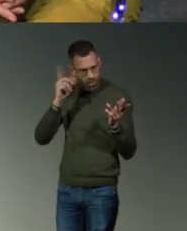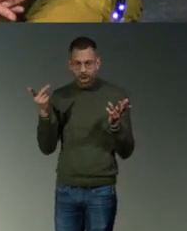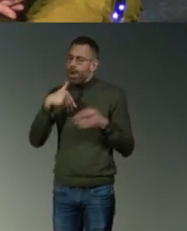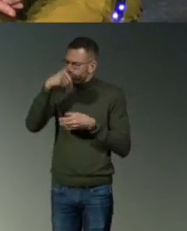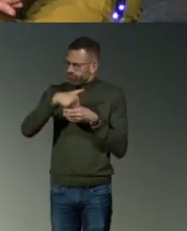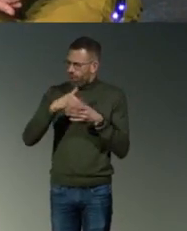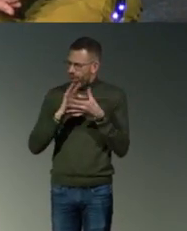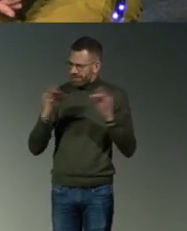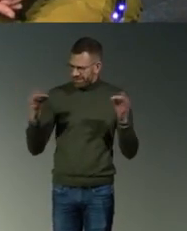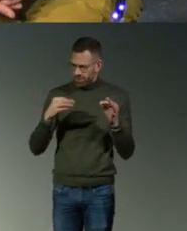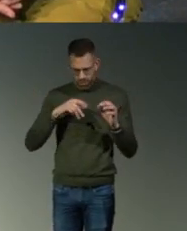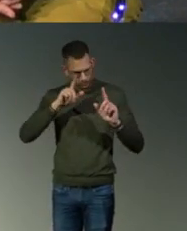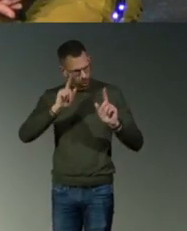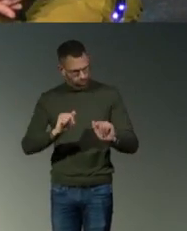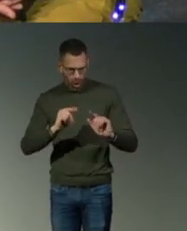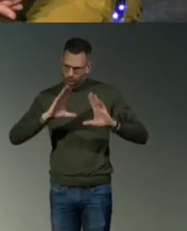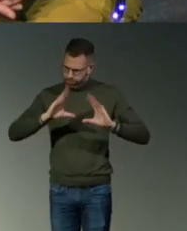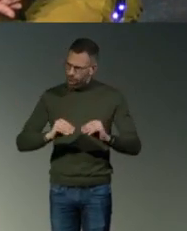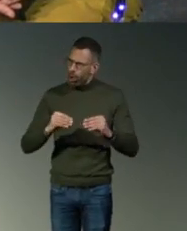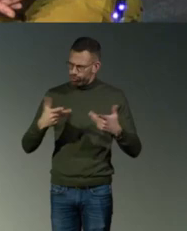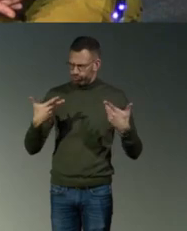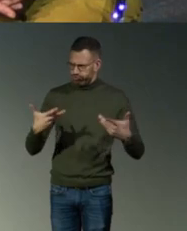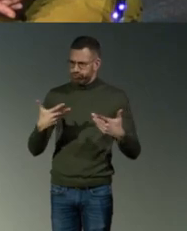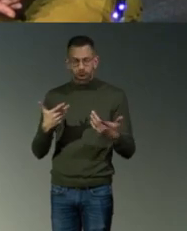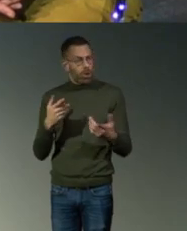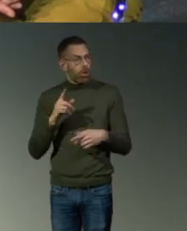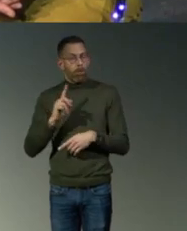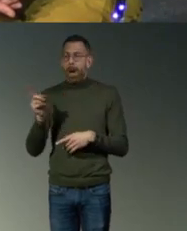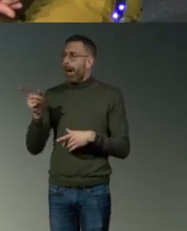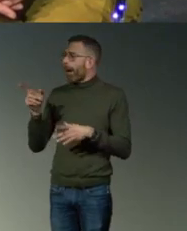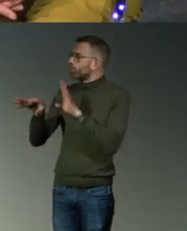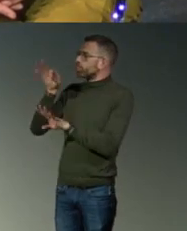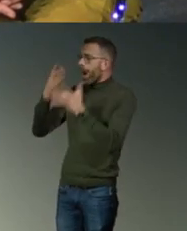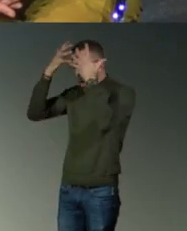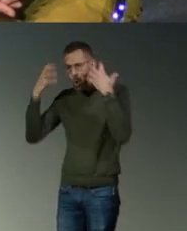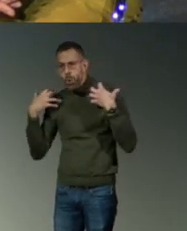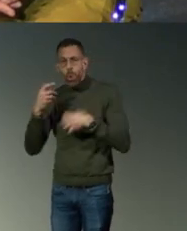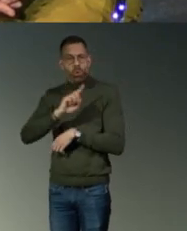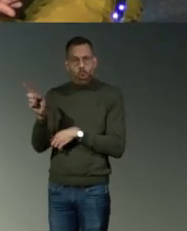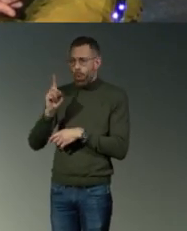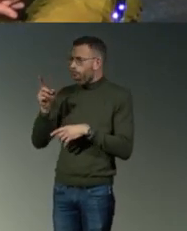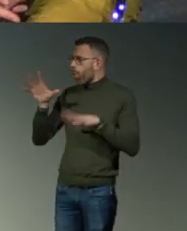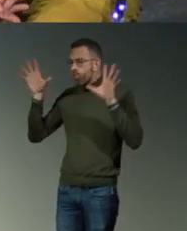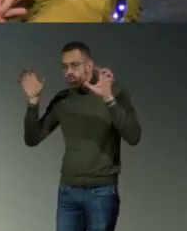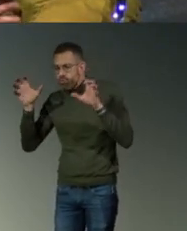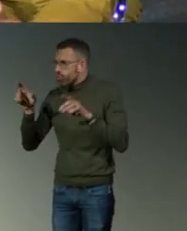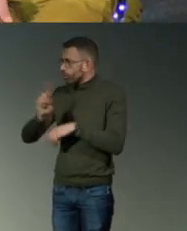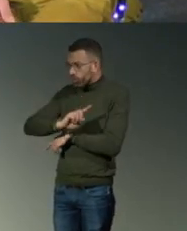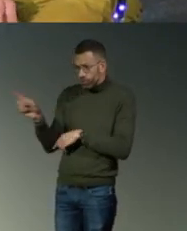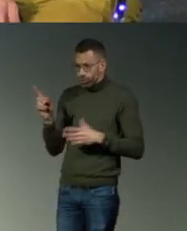problématisé même. Ce canard colvert, ce n'est pas le lion, ce n'est pas l'ours, hein, puisque vous